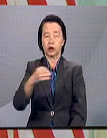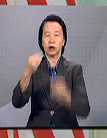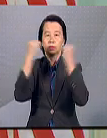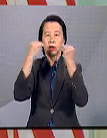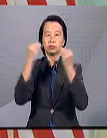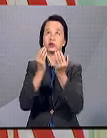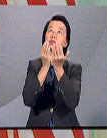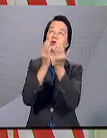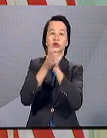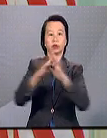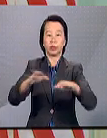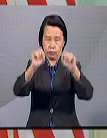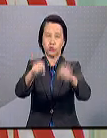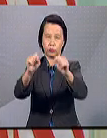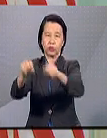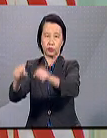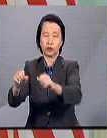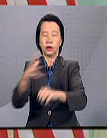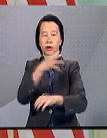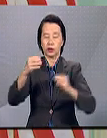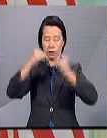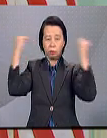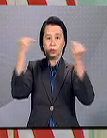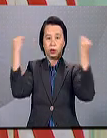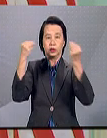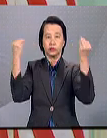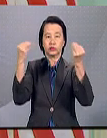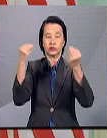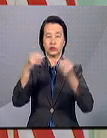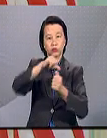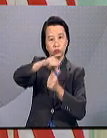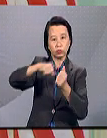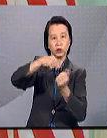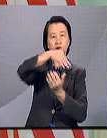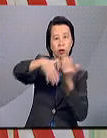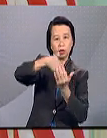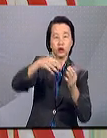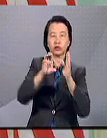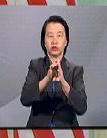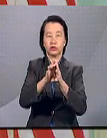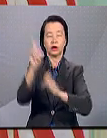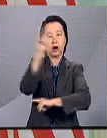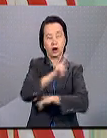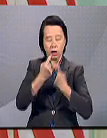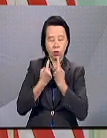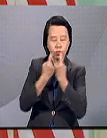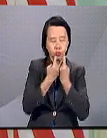dan juga majlis-majlis sambutan sosial seperti majlis sambutan hari ulang tahun,